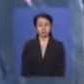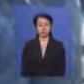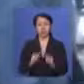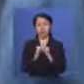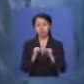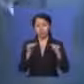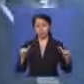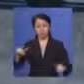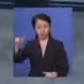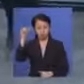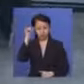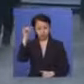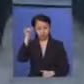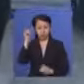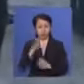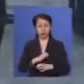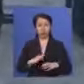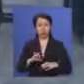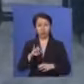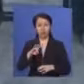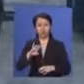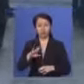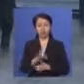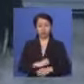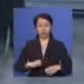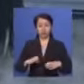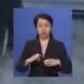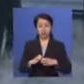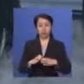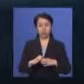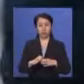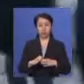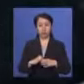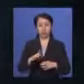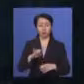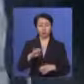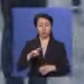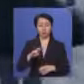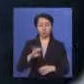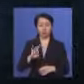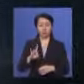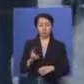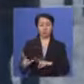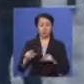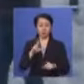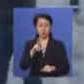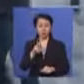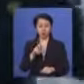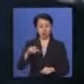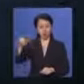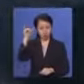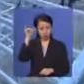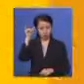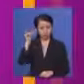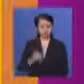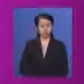Развивая животноводство, в минувшие выходные из Ирландии в товарищество с ограниченной ответственностью «Береги Акжар» завезли 300 голов крупного рогатого